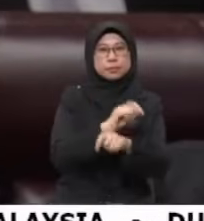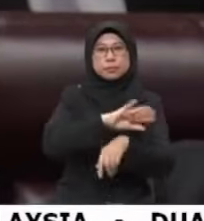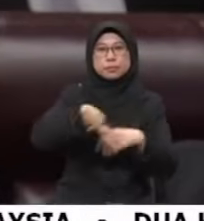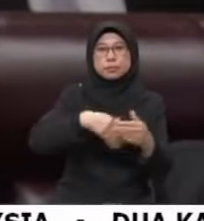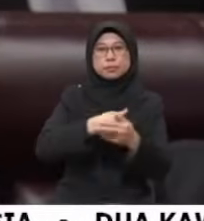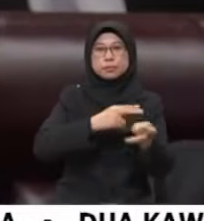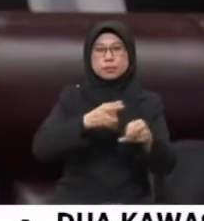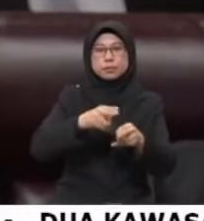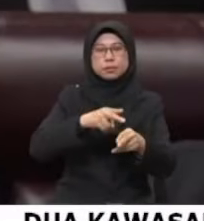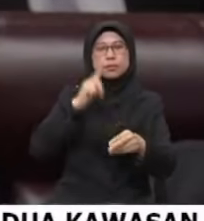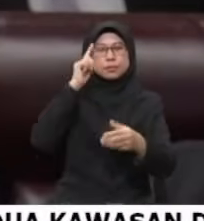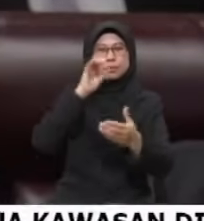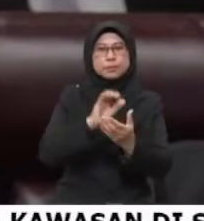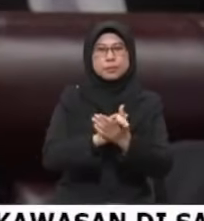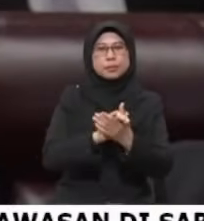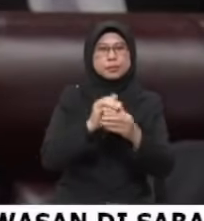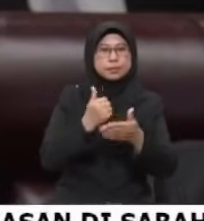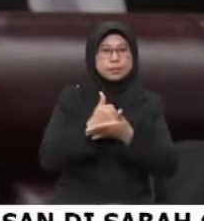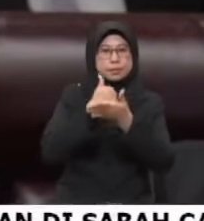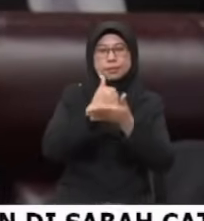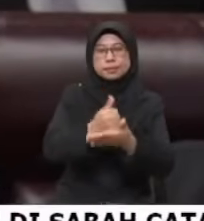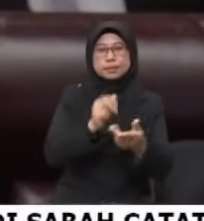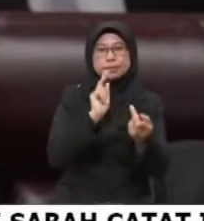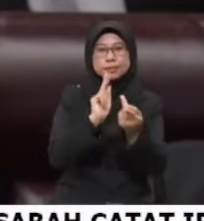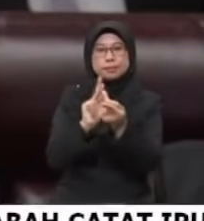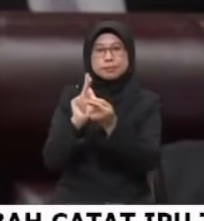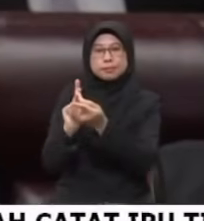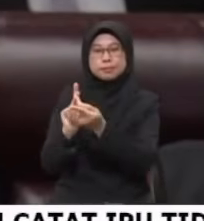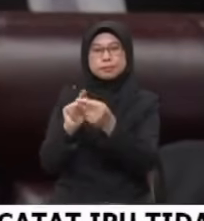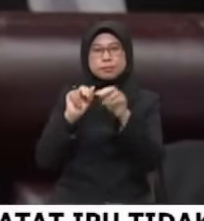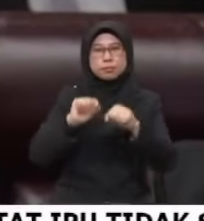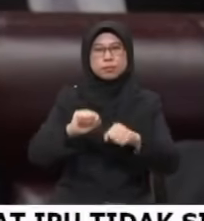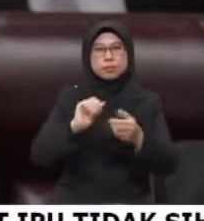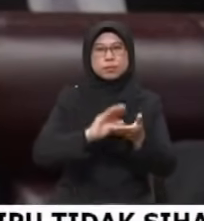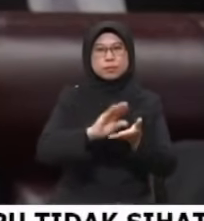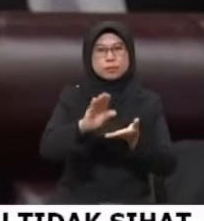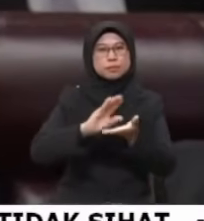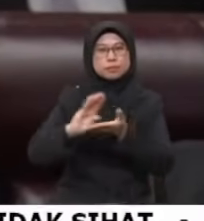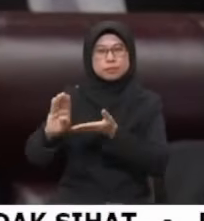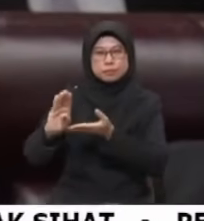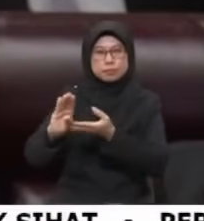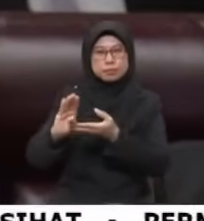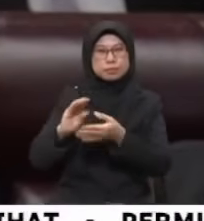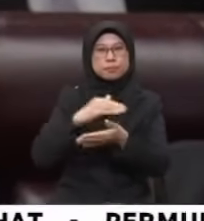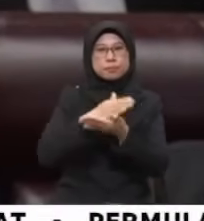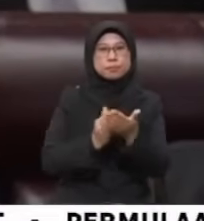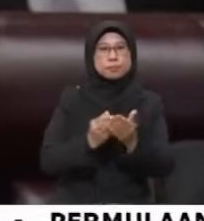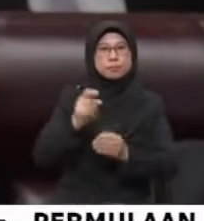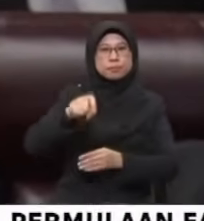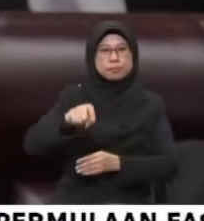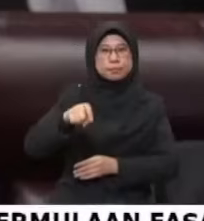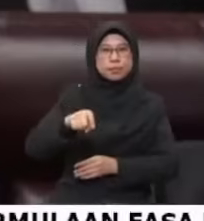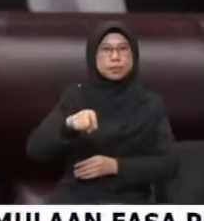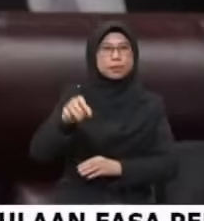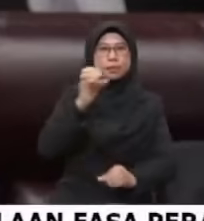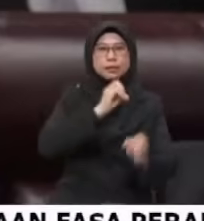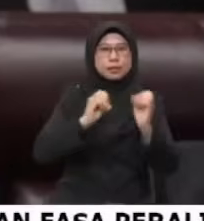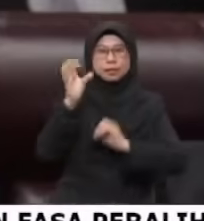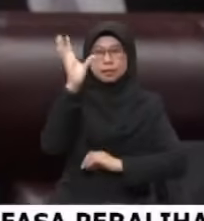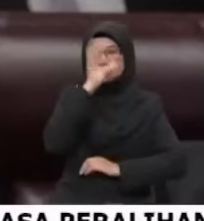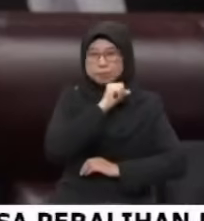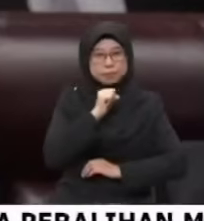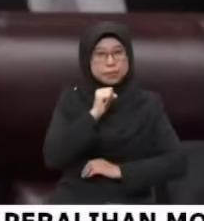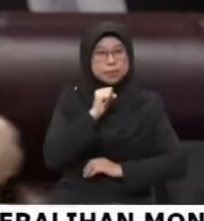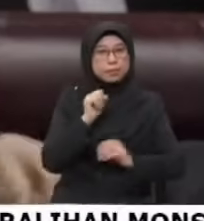usaha ini diyakini bahawa bantuan yang bersesuaian dapat disalurkan kepada pihak yang memerlukan agar tiada yang terceceh